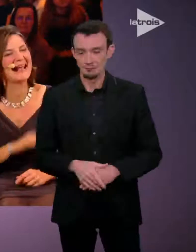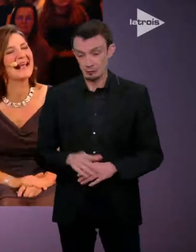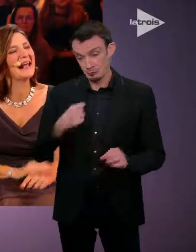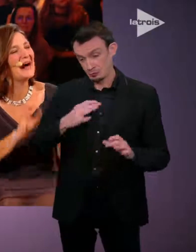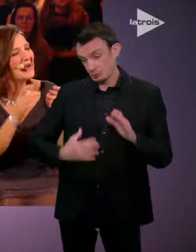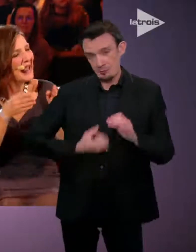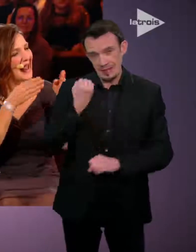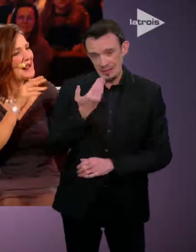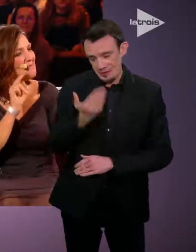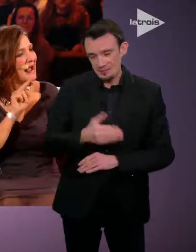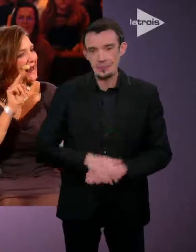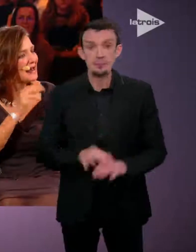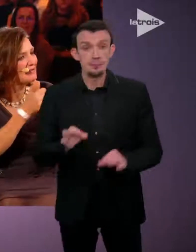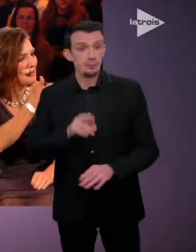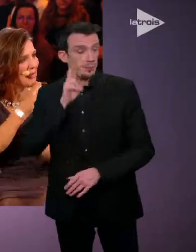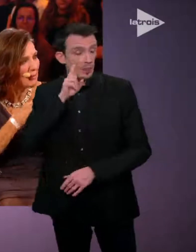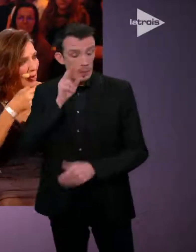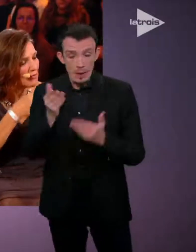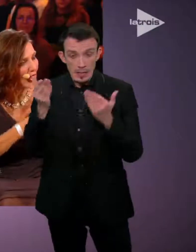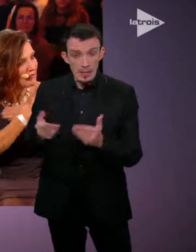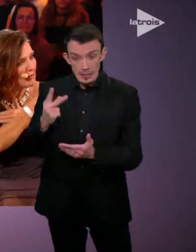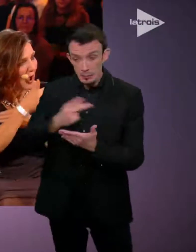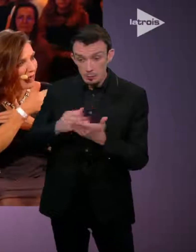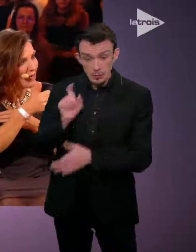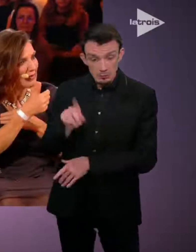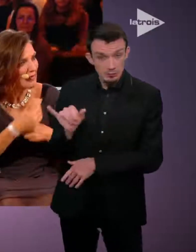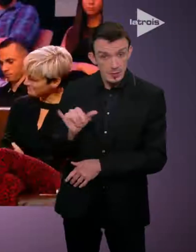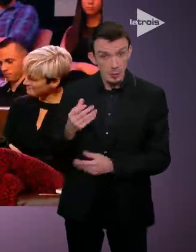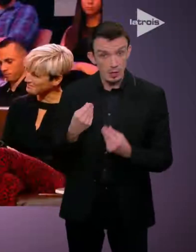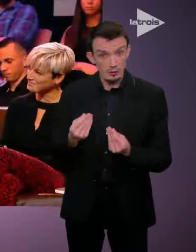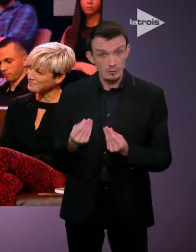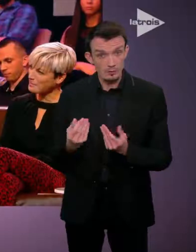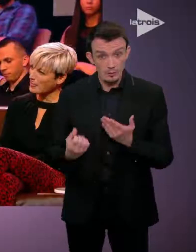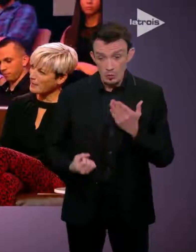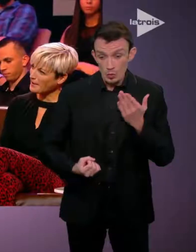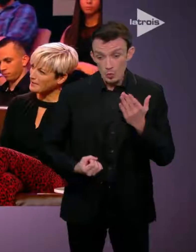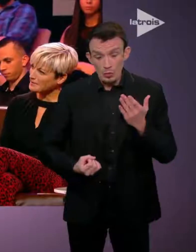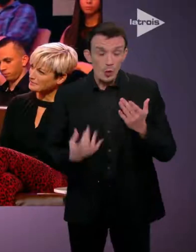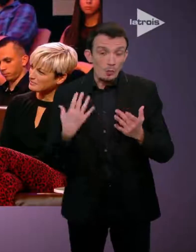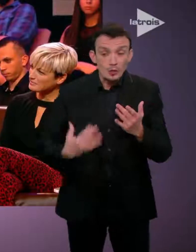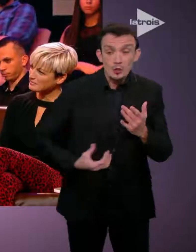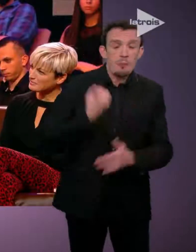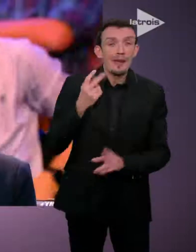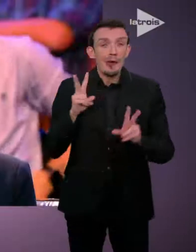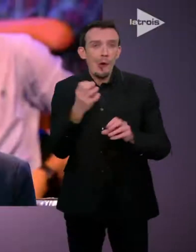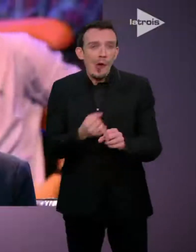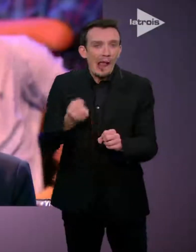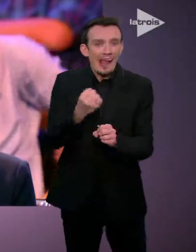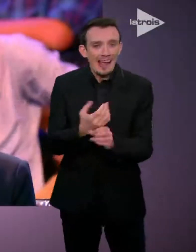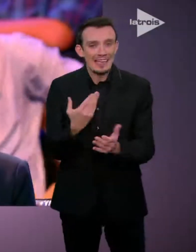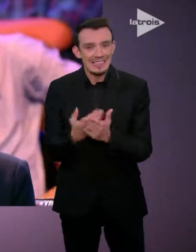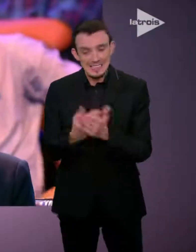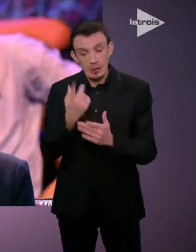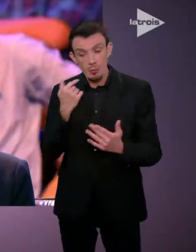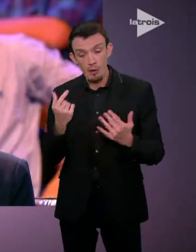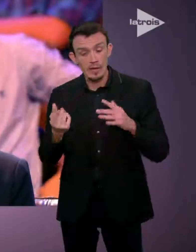Magali, vous avez un projet finalement qui fabrique des super-héros, en quelque sorte, puisque ces classes d'intégration, elles font en sorte que les enfants,